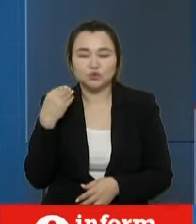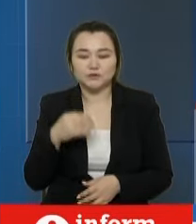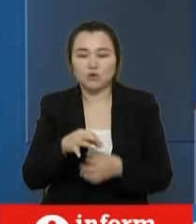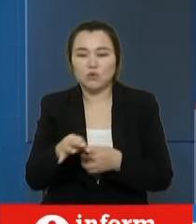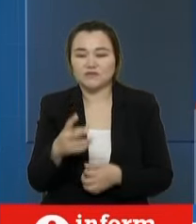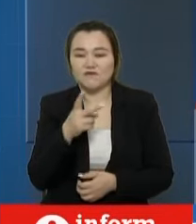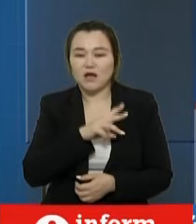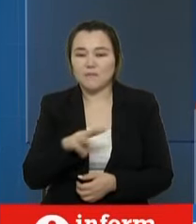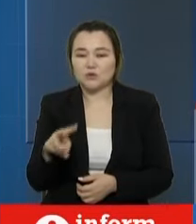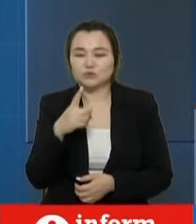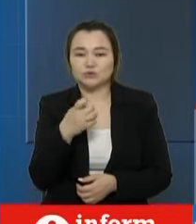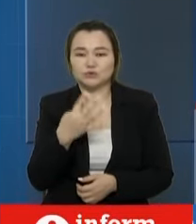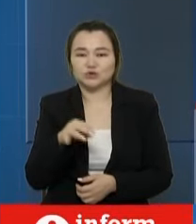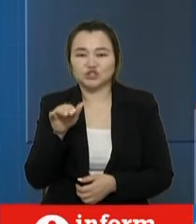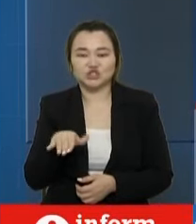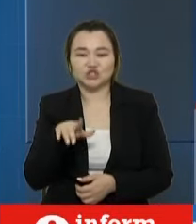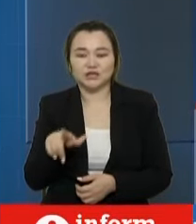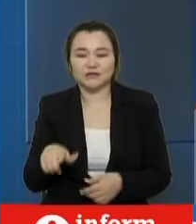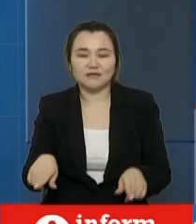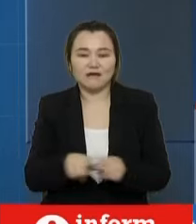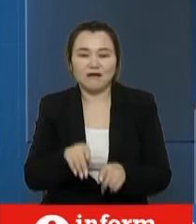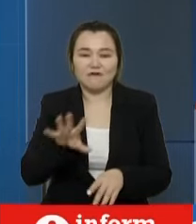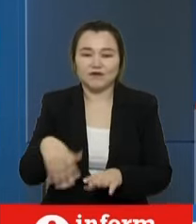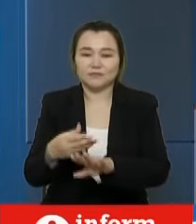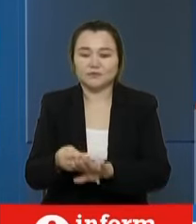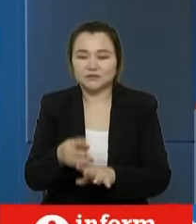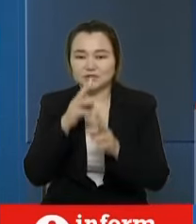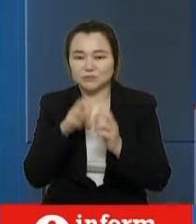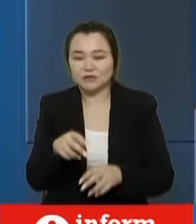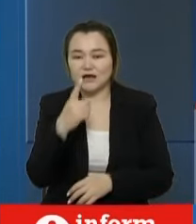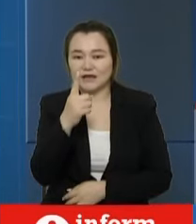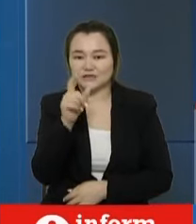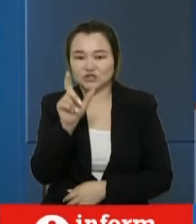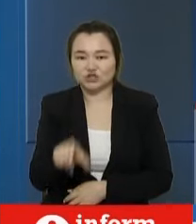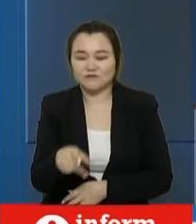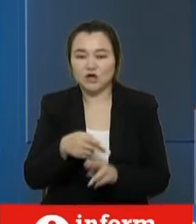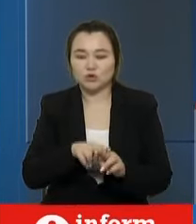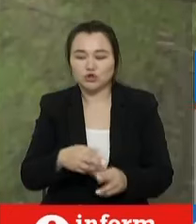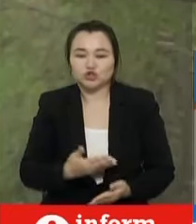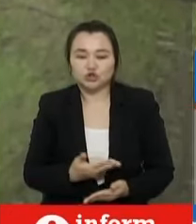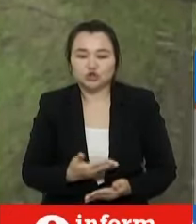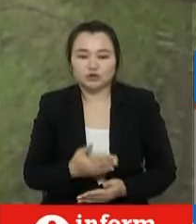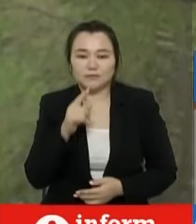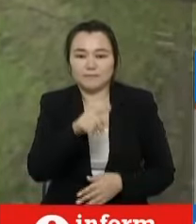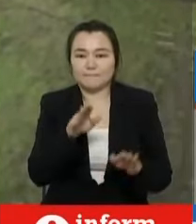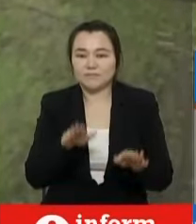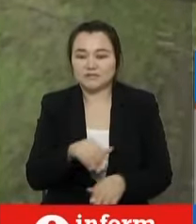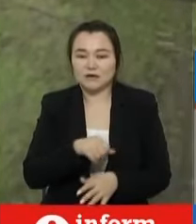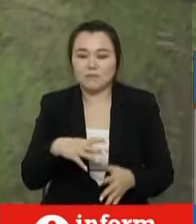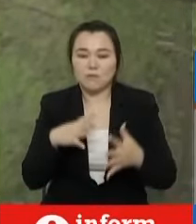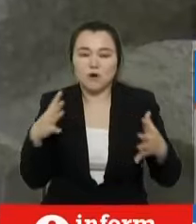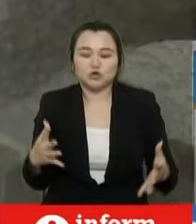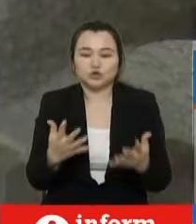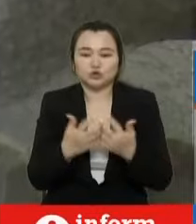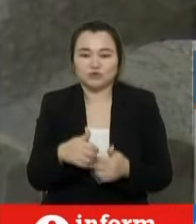суммой 2 миллиона 140 тысяч тенге. Такая выплата предусмотрена для одного фронтовика, который проживает там. Самое большое число ветеранов